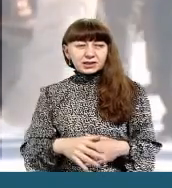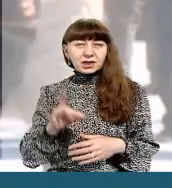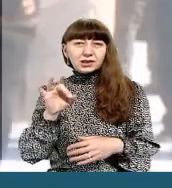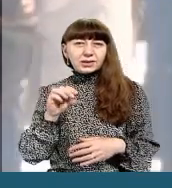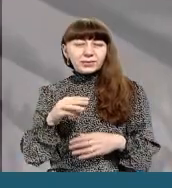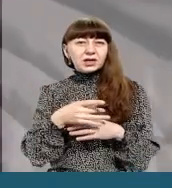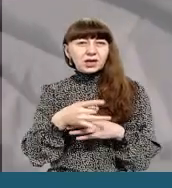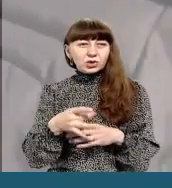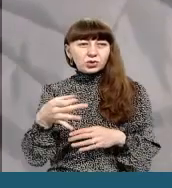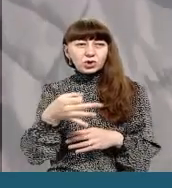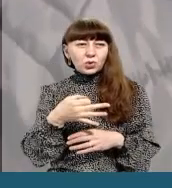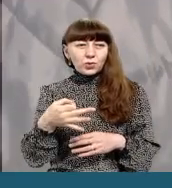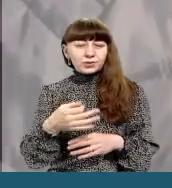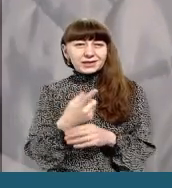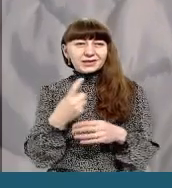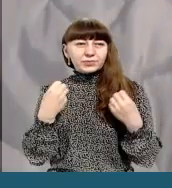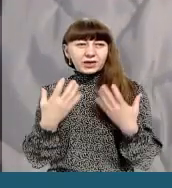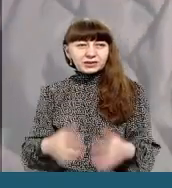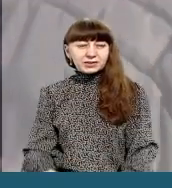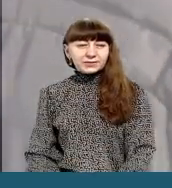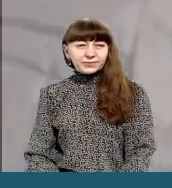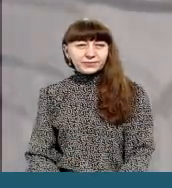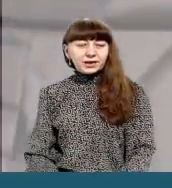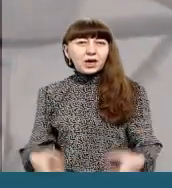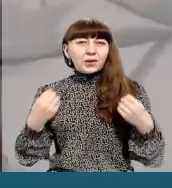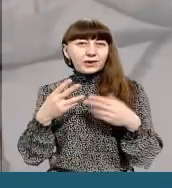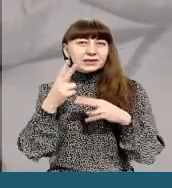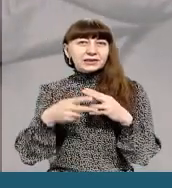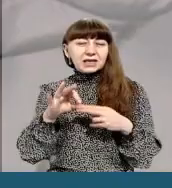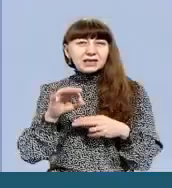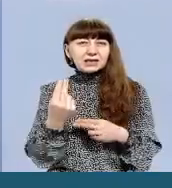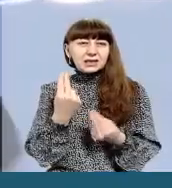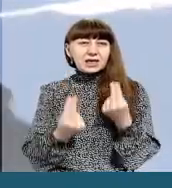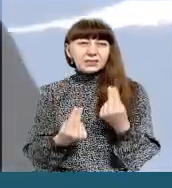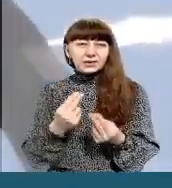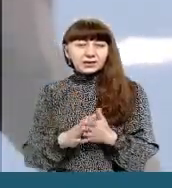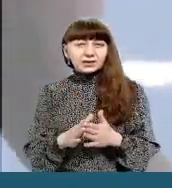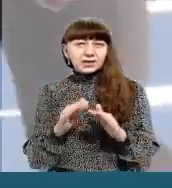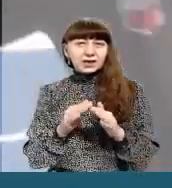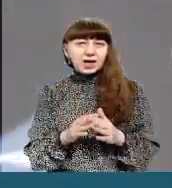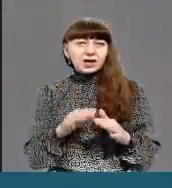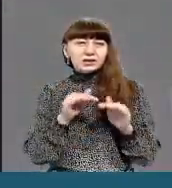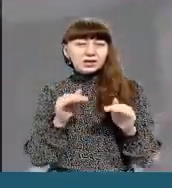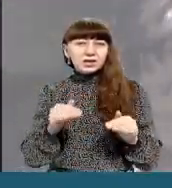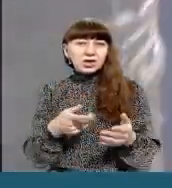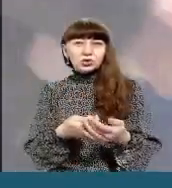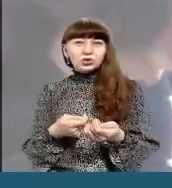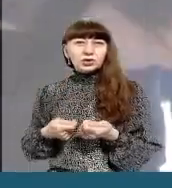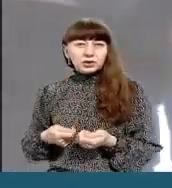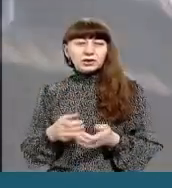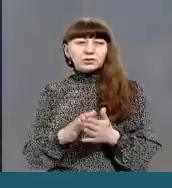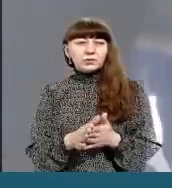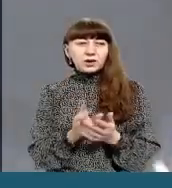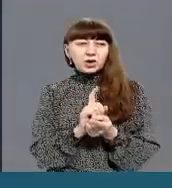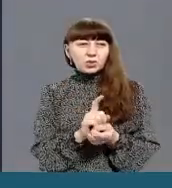жатыр. Рахмет. Мереке соңы ұлттық ойындарға ұласты. Тепсе темір үзетін жігіттер қол күресіп, балуандары белдесті. Сонымен